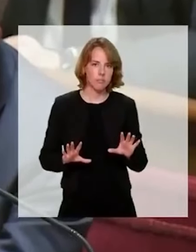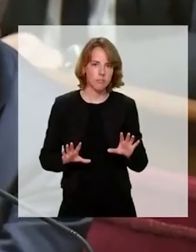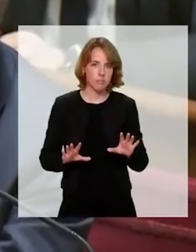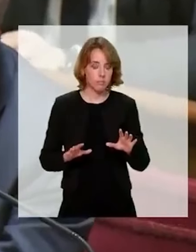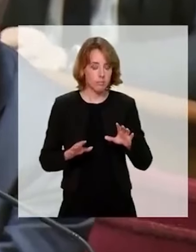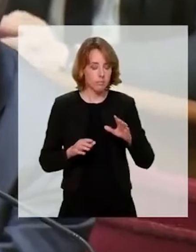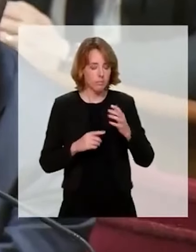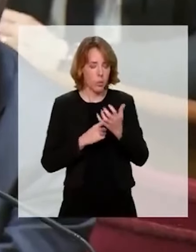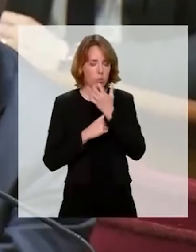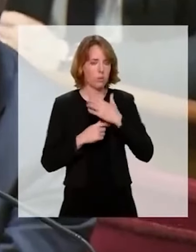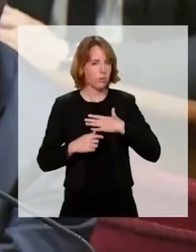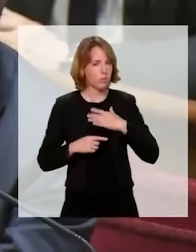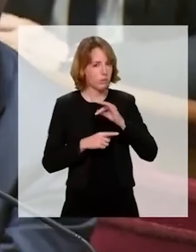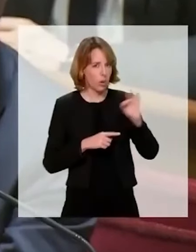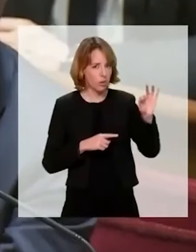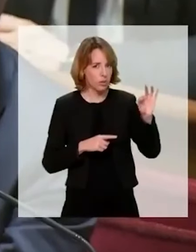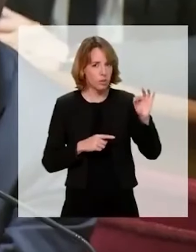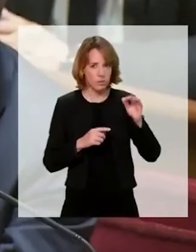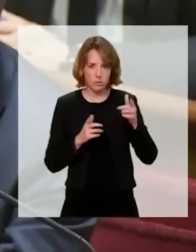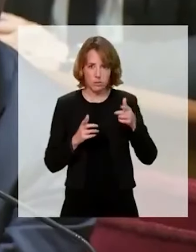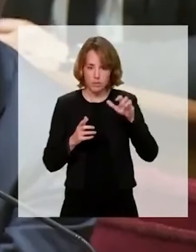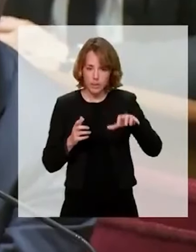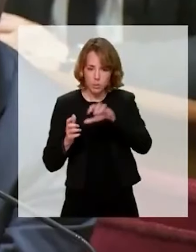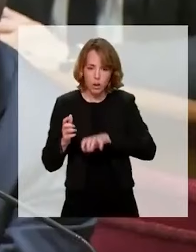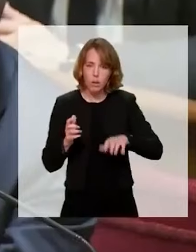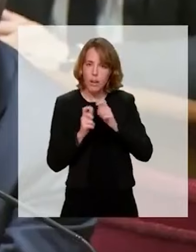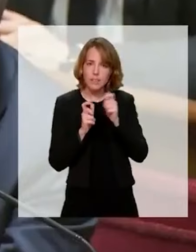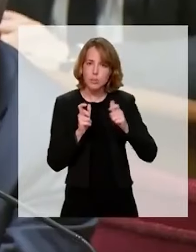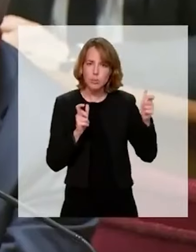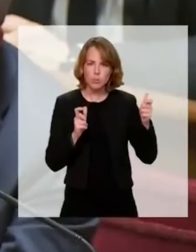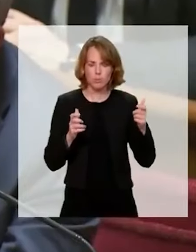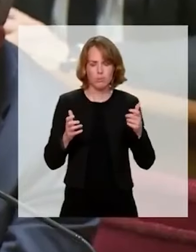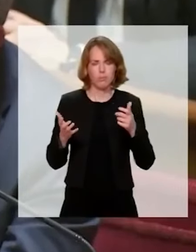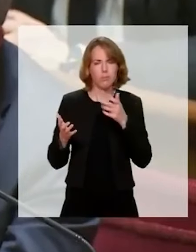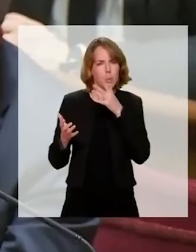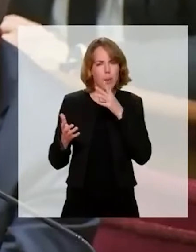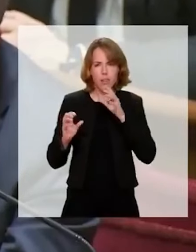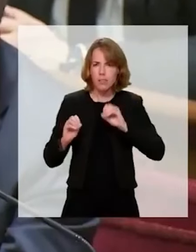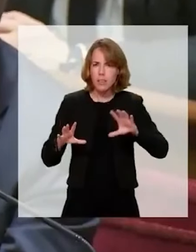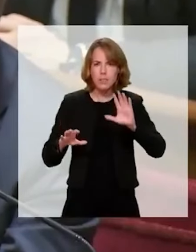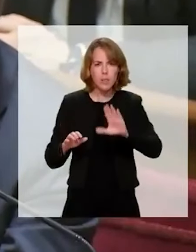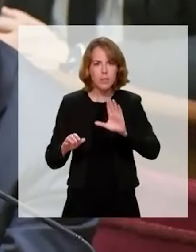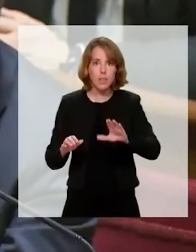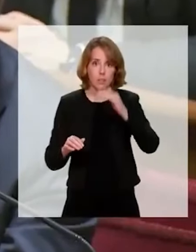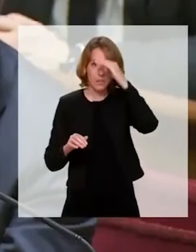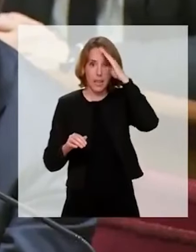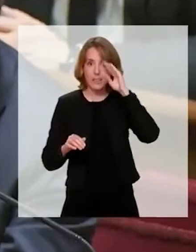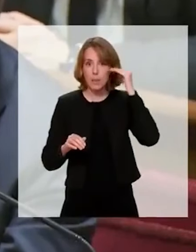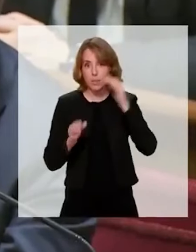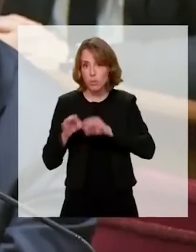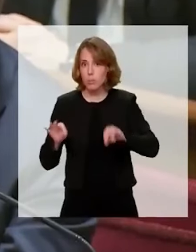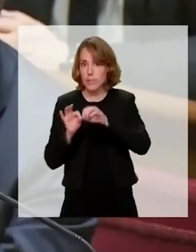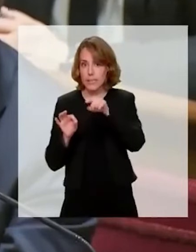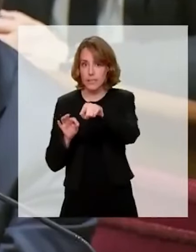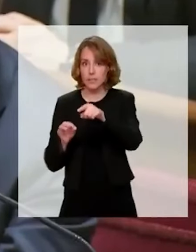Եվրոպայի մասին արված մեկնաբանություններն անընդունելի են։ Ուղղակի հարցակումները մեր երկրի, նրա ինստիտուտների եւ նրա տարածքների դեմ անհիմն